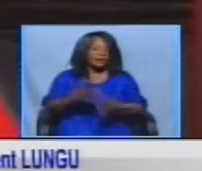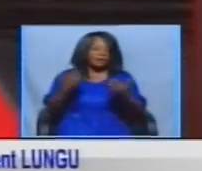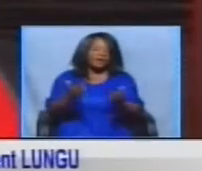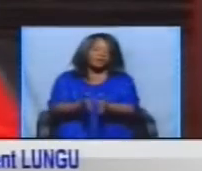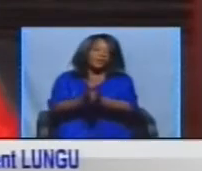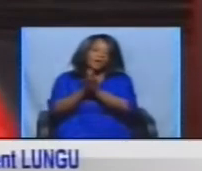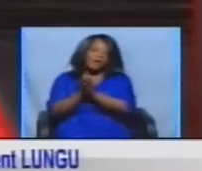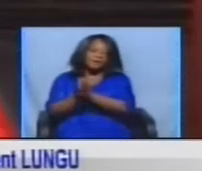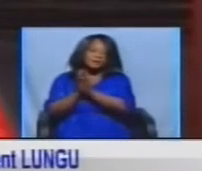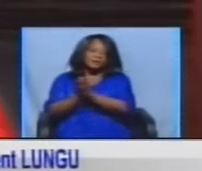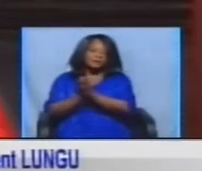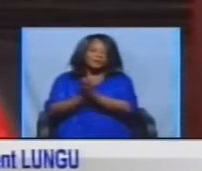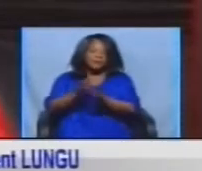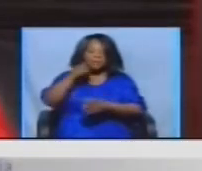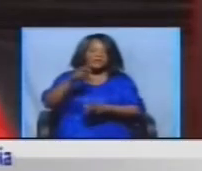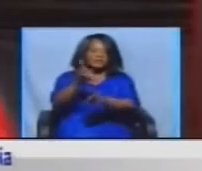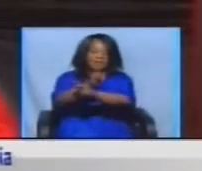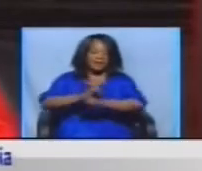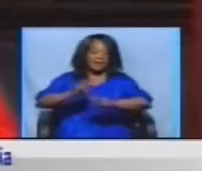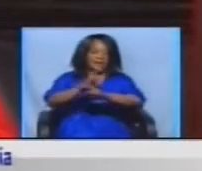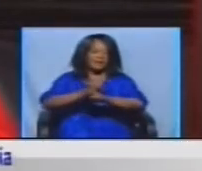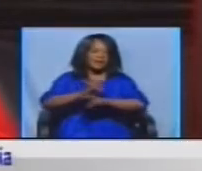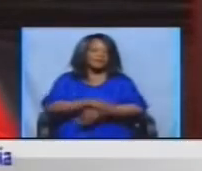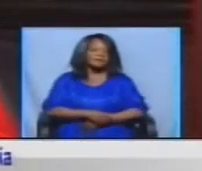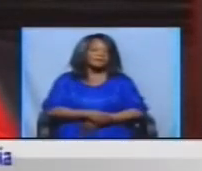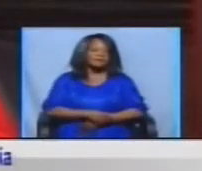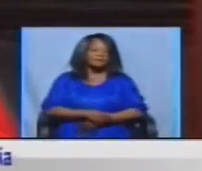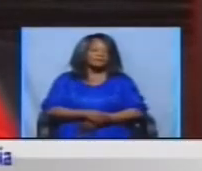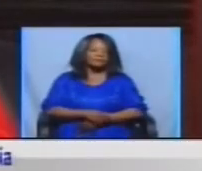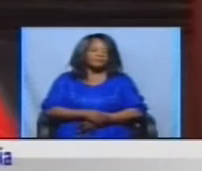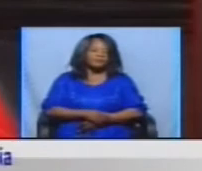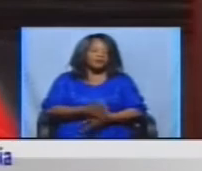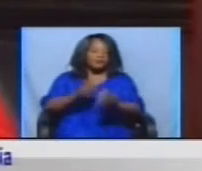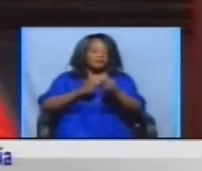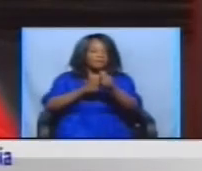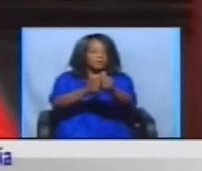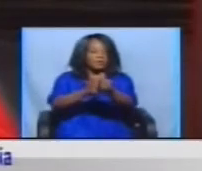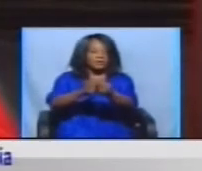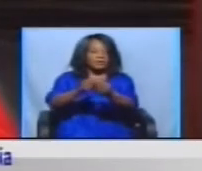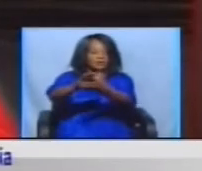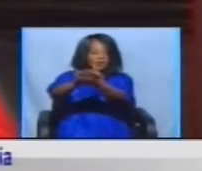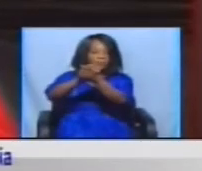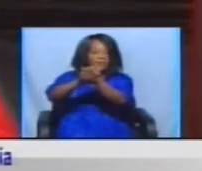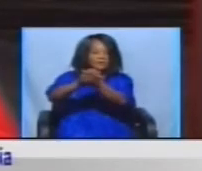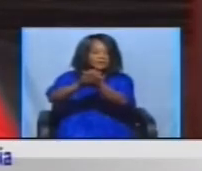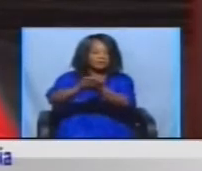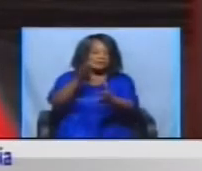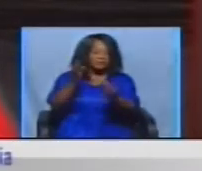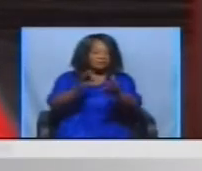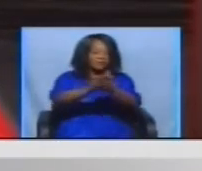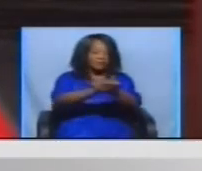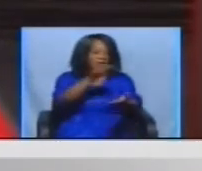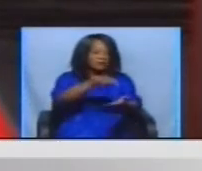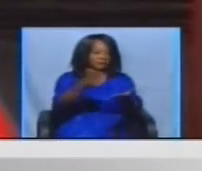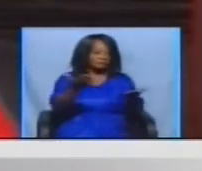mule tupose la kwa mano sana kupitila mku ikatana. Pantu ili ngiri inenga takuruku ikatana na